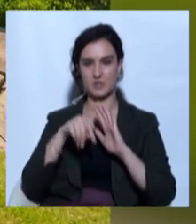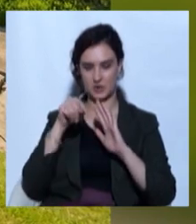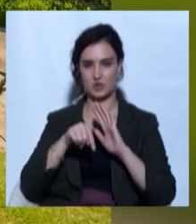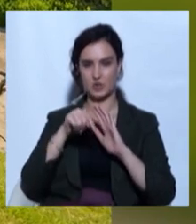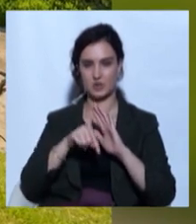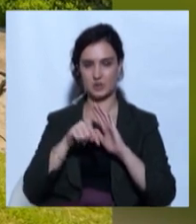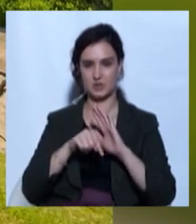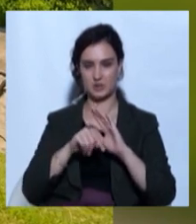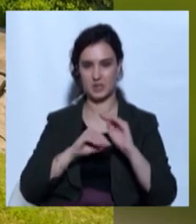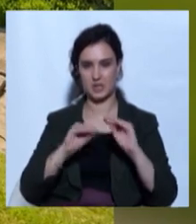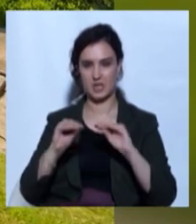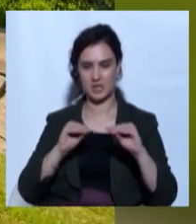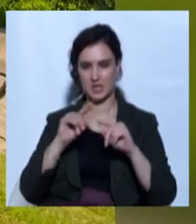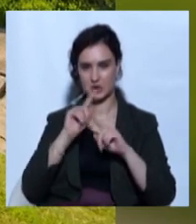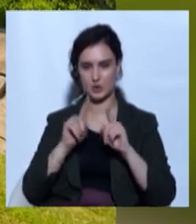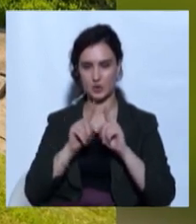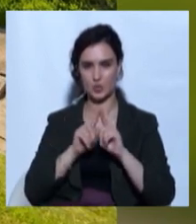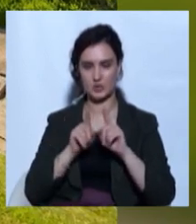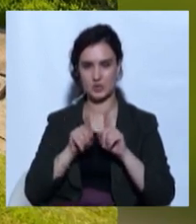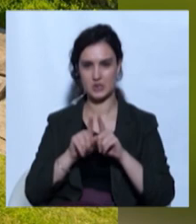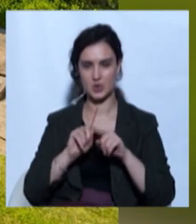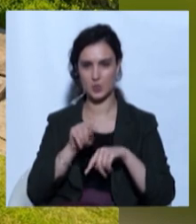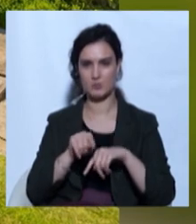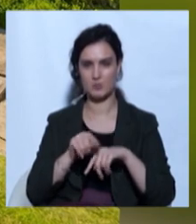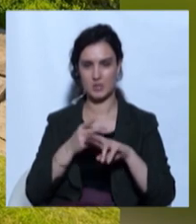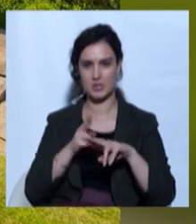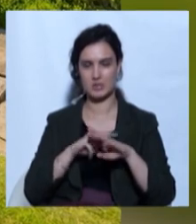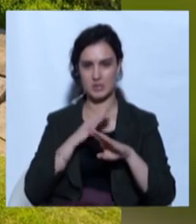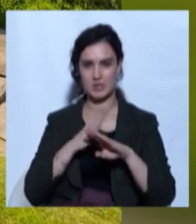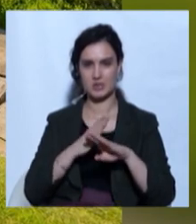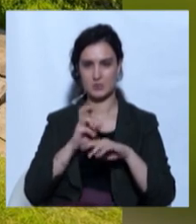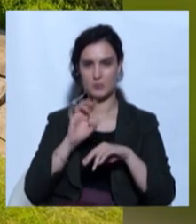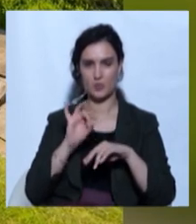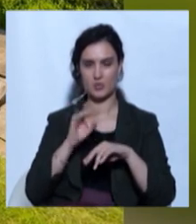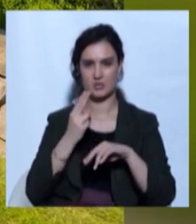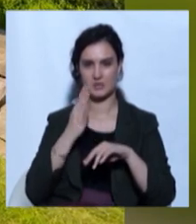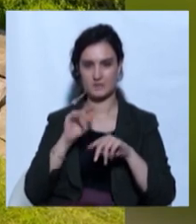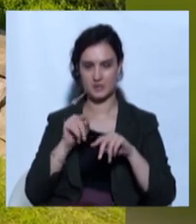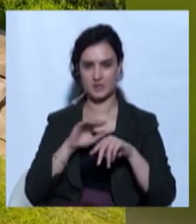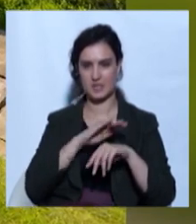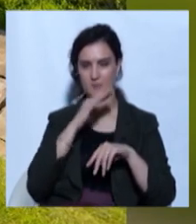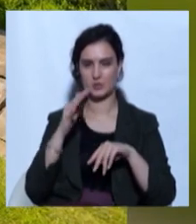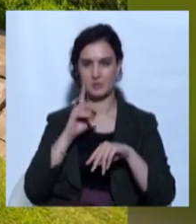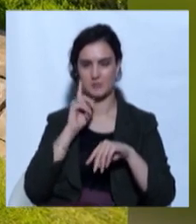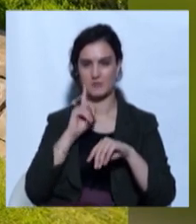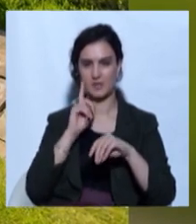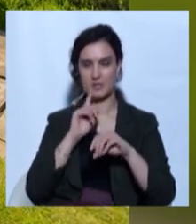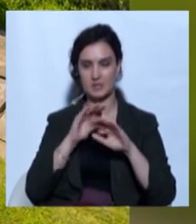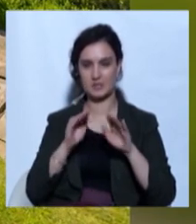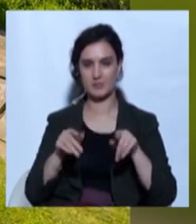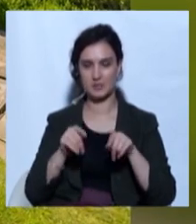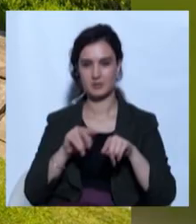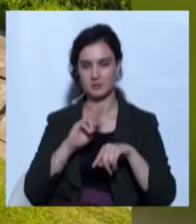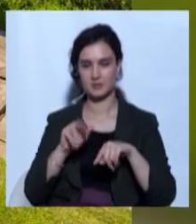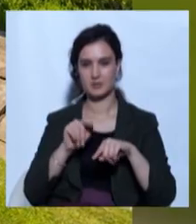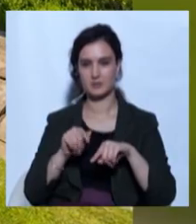შიგნით განალაგა. ისე რომ თითქოს ეს არის ბორცვი, ზემოდან დაფარული მწვანე საფარით